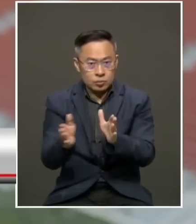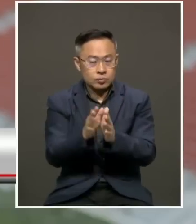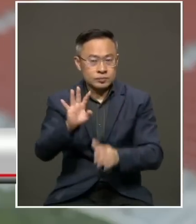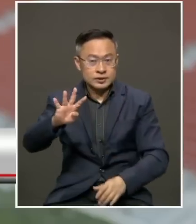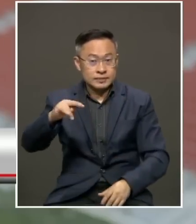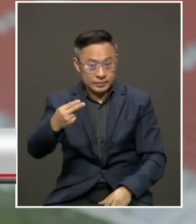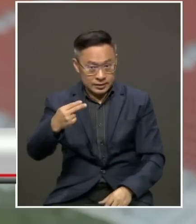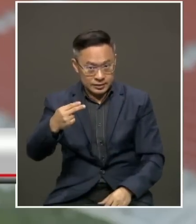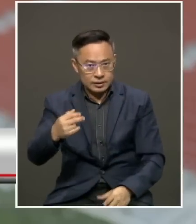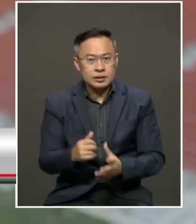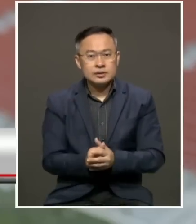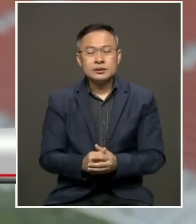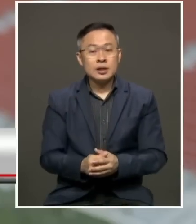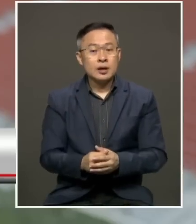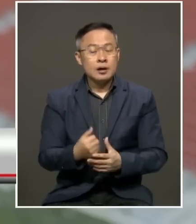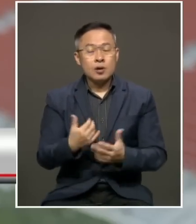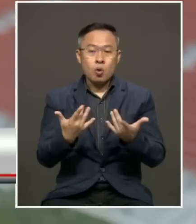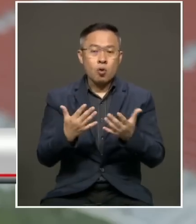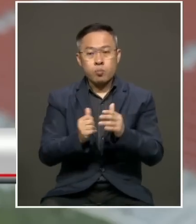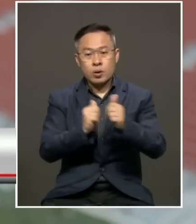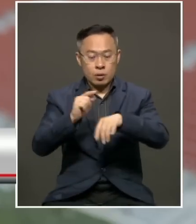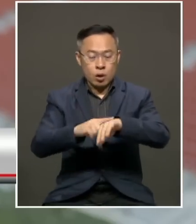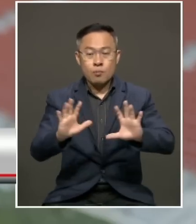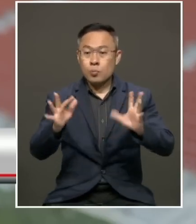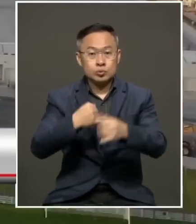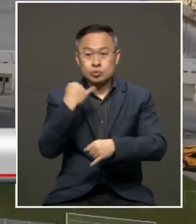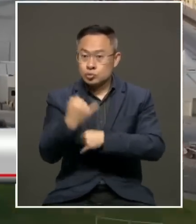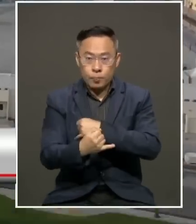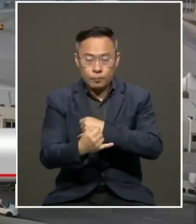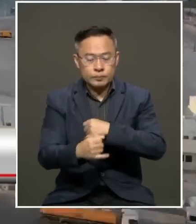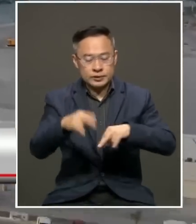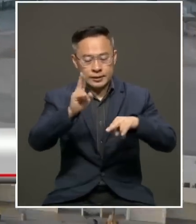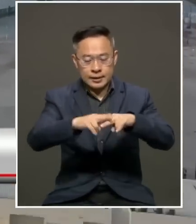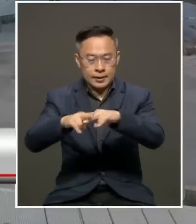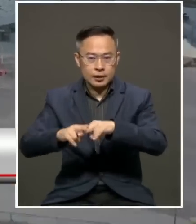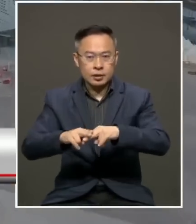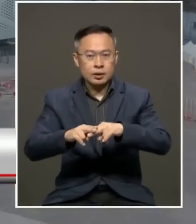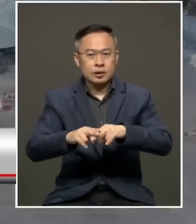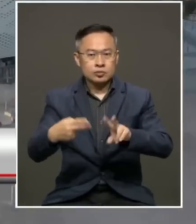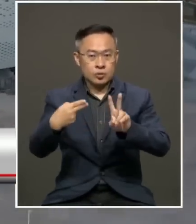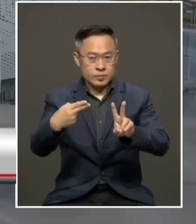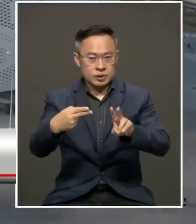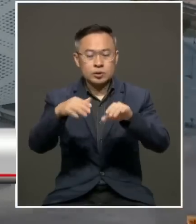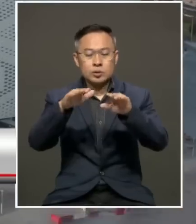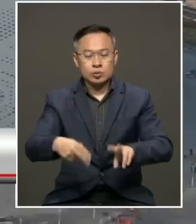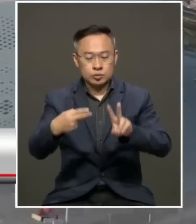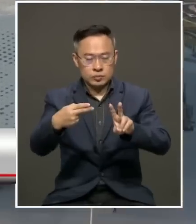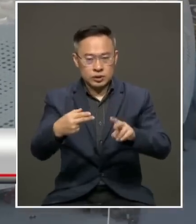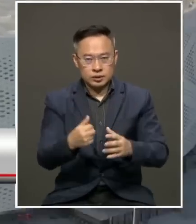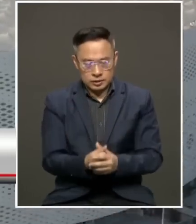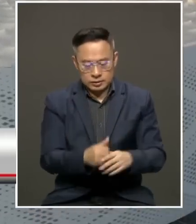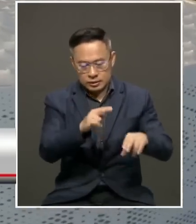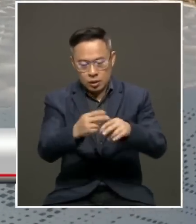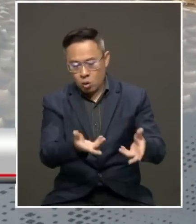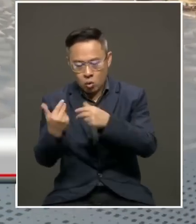เจ้าภาพเขาเนี่ยจะมีการลดลงค่ะหลังจากที่ทำการแข่งขันก็จะเหลือ 20,000ที่นั่งโดยสนามแห่งนี้จะใช้ทำการแข่งขันในรอบ